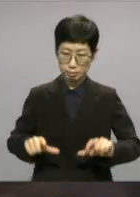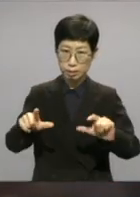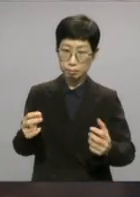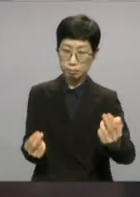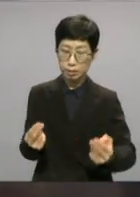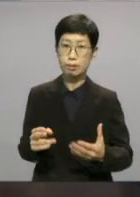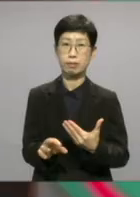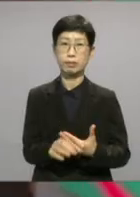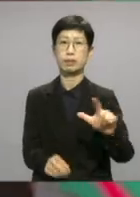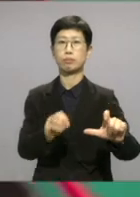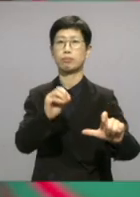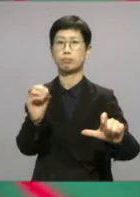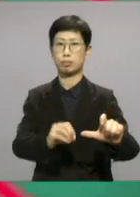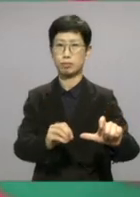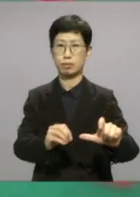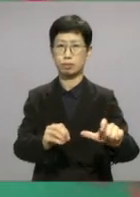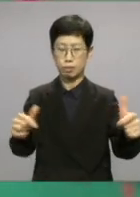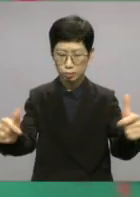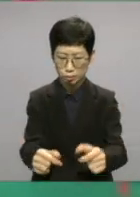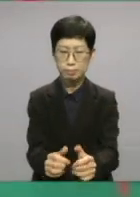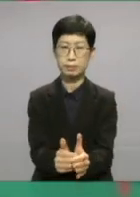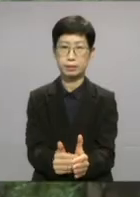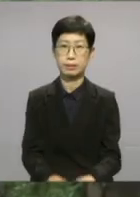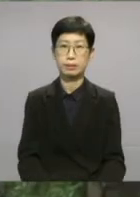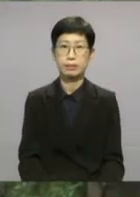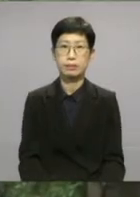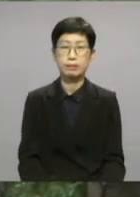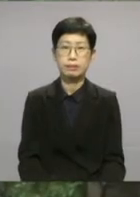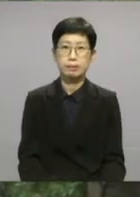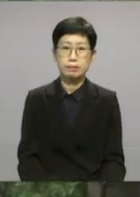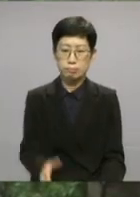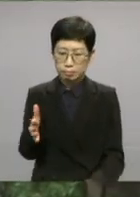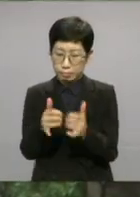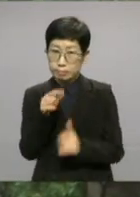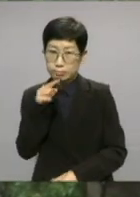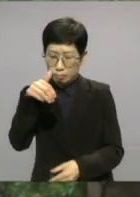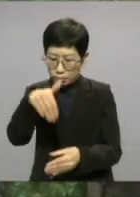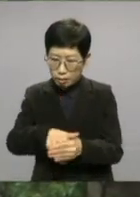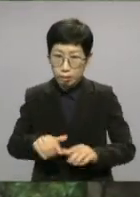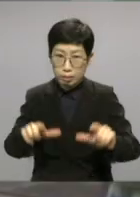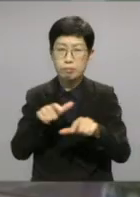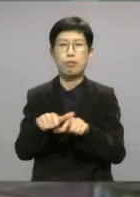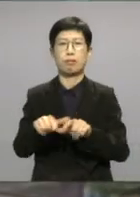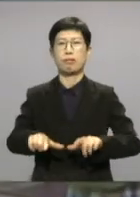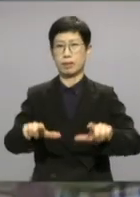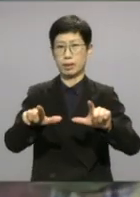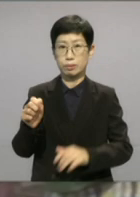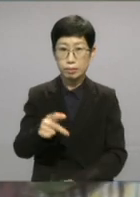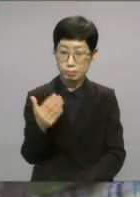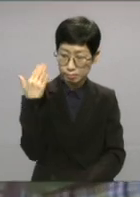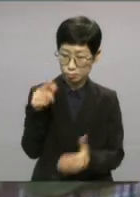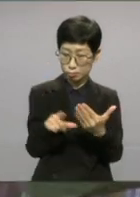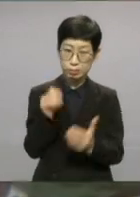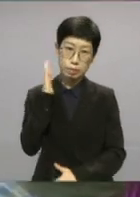총선에 비해 15%포인트 가량 낮아졌습니다. 전문가들은 선거일이 평일이었다는 점과 지난